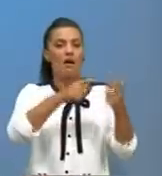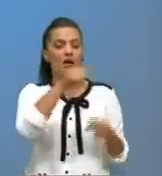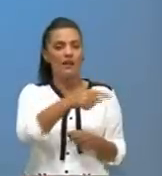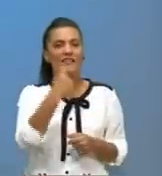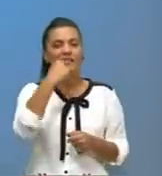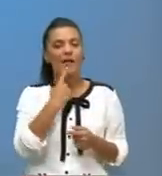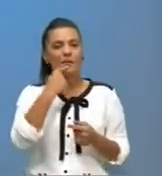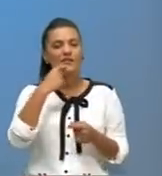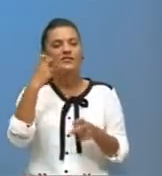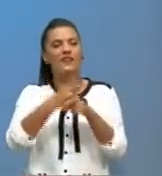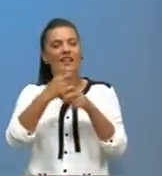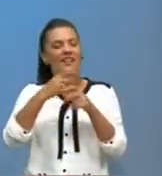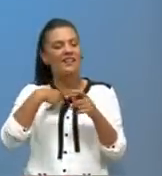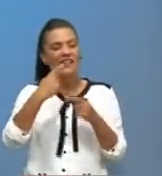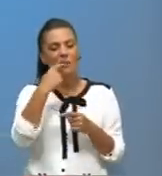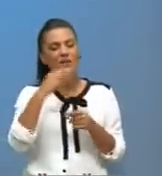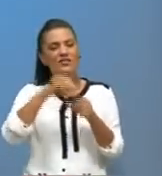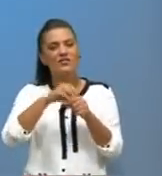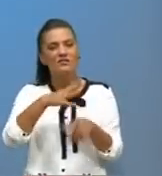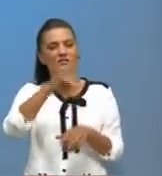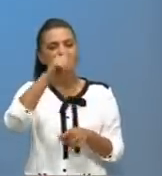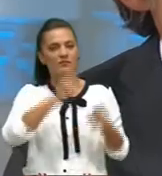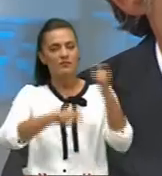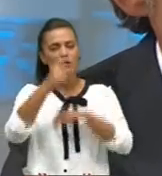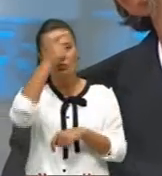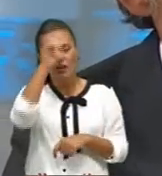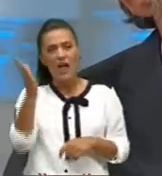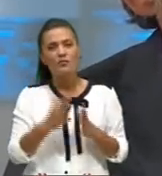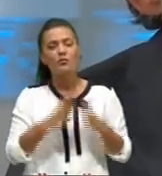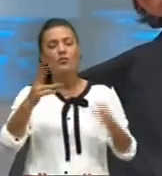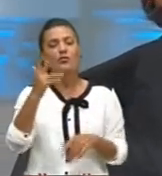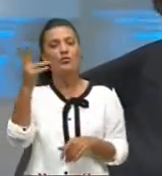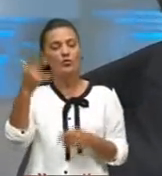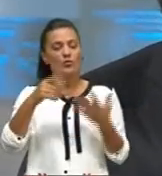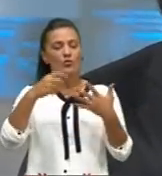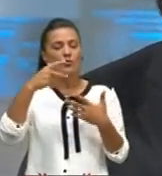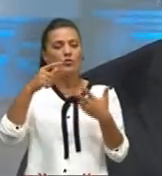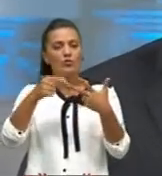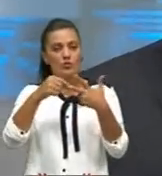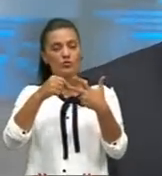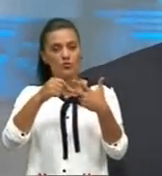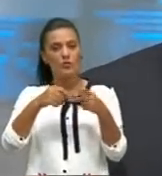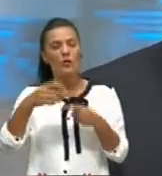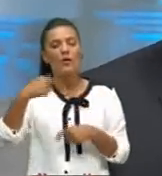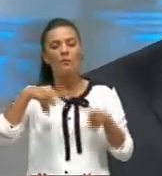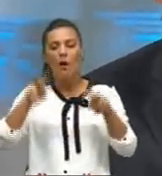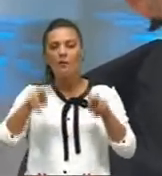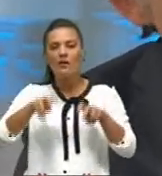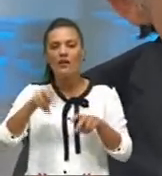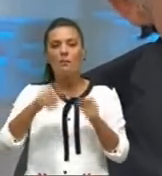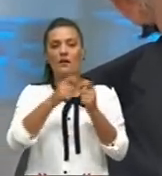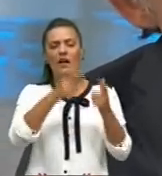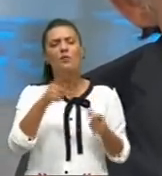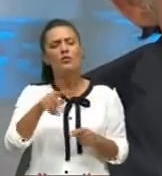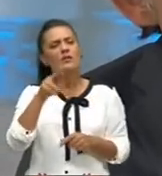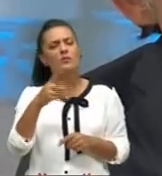ve üzerine çalışıyor. Yine Türkiye'nin en büyük 3. mobilya firması da Biga'da. Daha bunun gibi nice